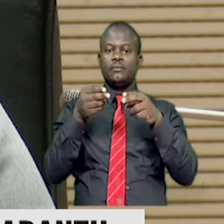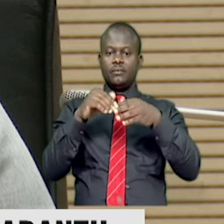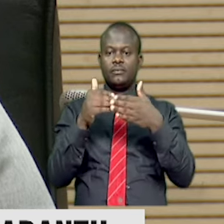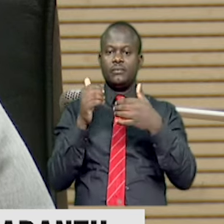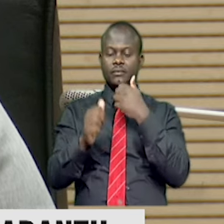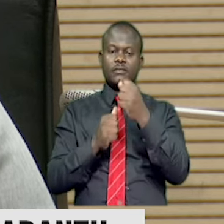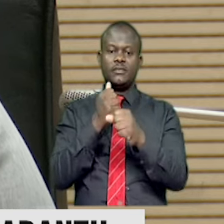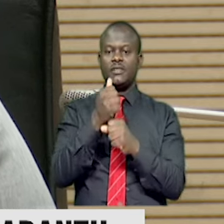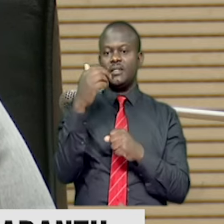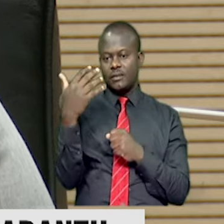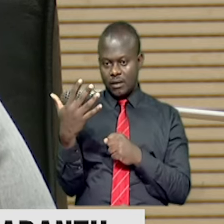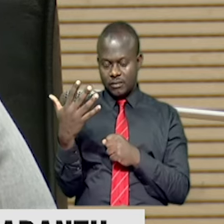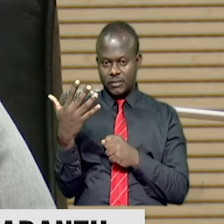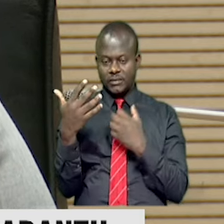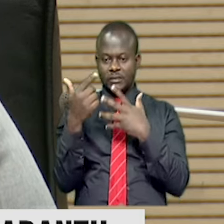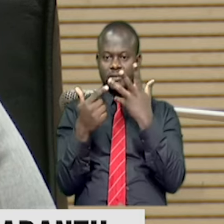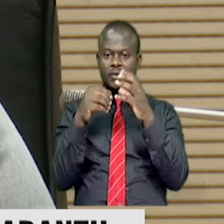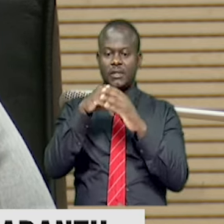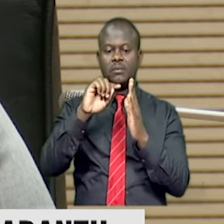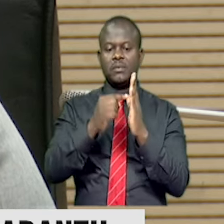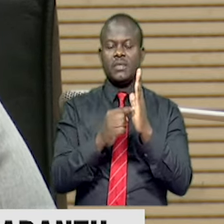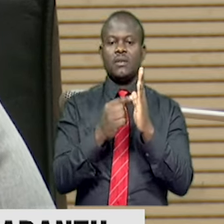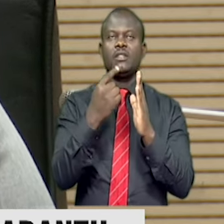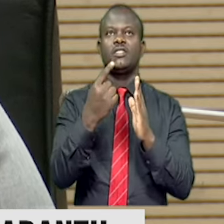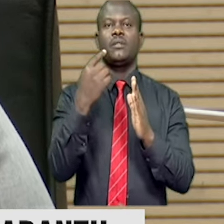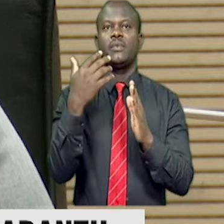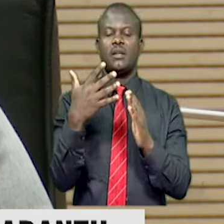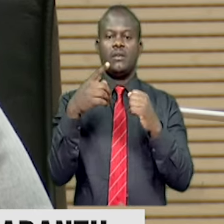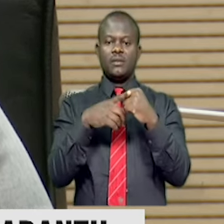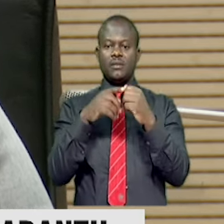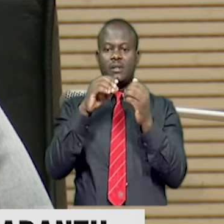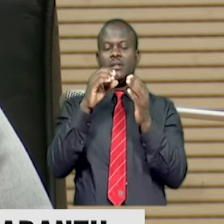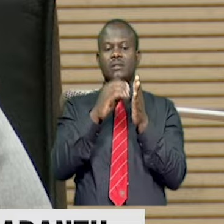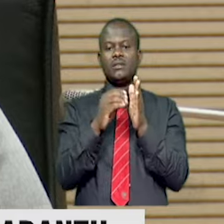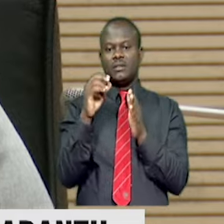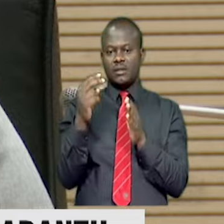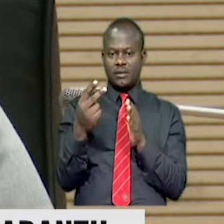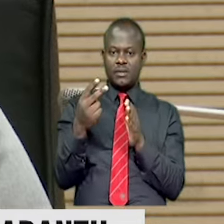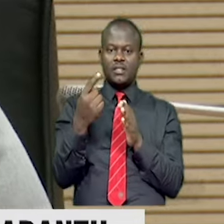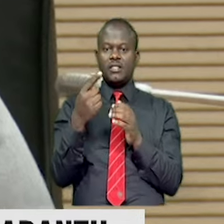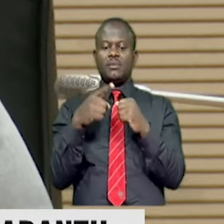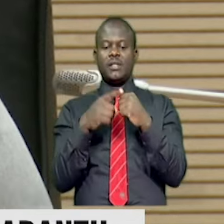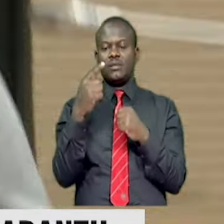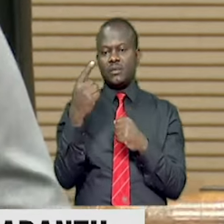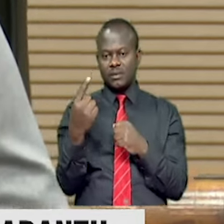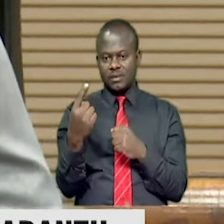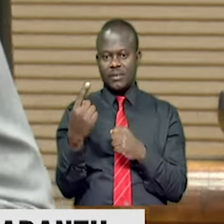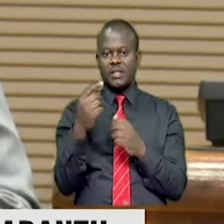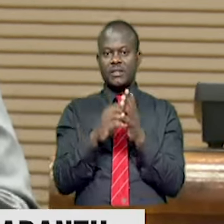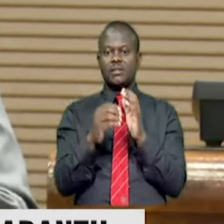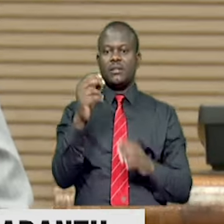y'imyaka 5. Ibi biri mu ngingo ya 156 igika cya kabiri n'161 igika cya